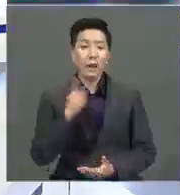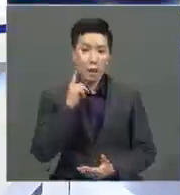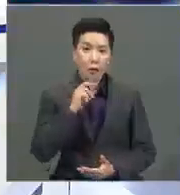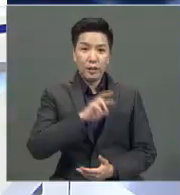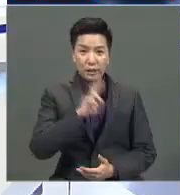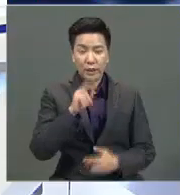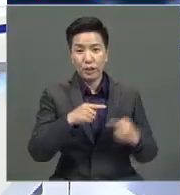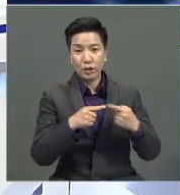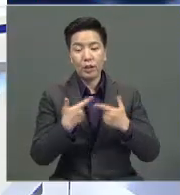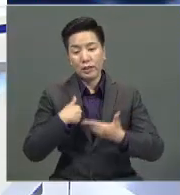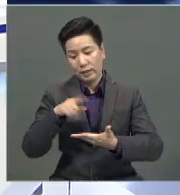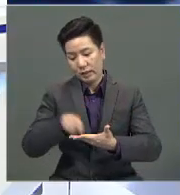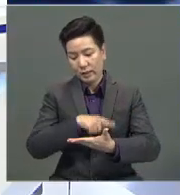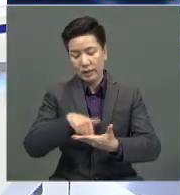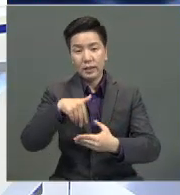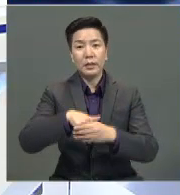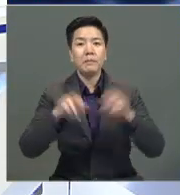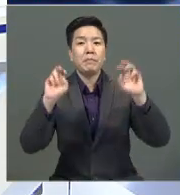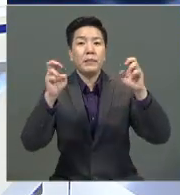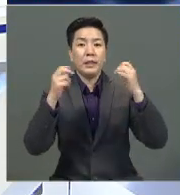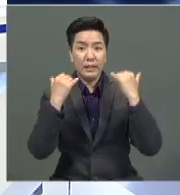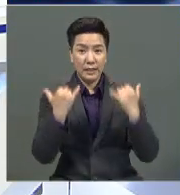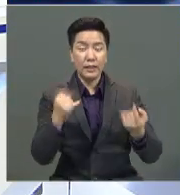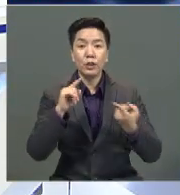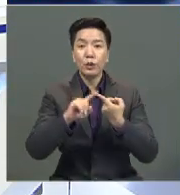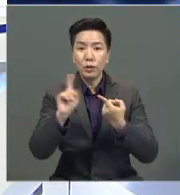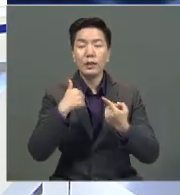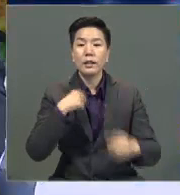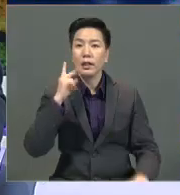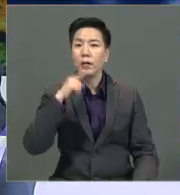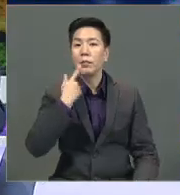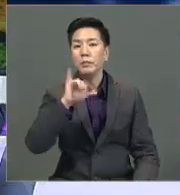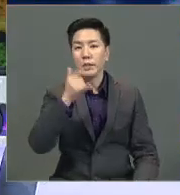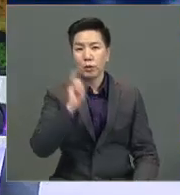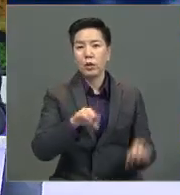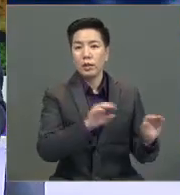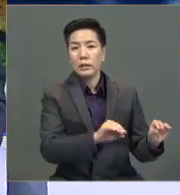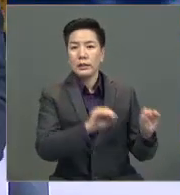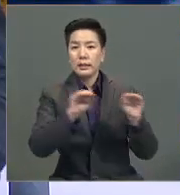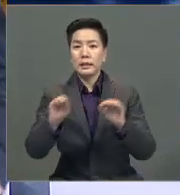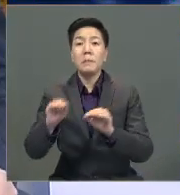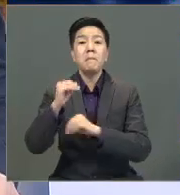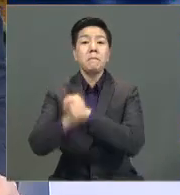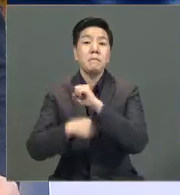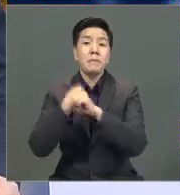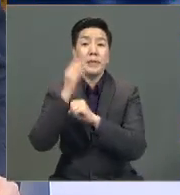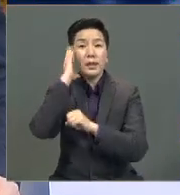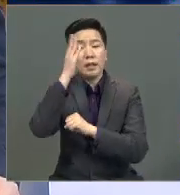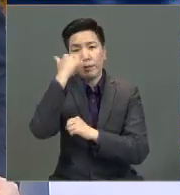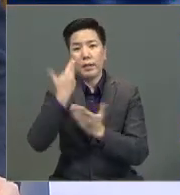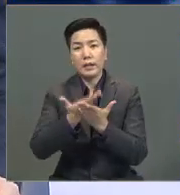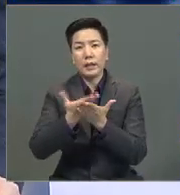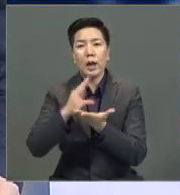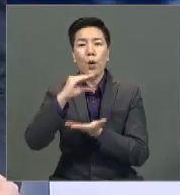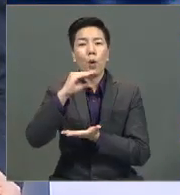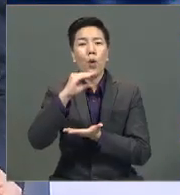ดูเรื่องของการเลือกตั้งท้องถิ่นที่เป็นประเด็นกันอีกครั้งนะครับหลังจากที่มีข่าวว่าอาจจะต้องเลื่อนออกไปเป็นปีหน้านั้นเนื่องจากมีการยกง